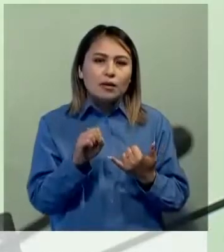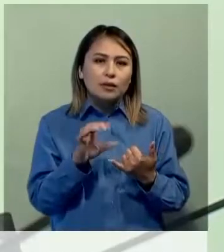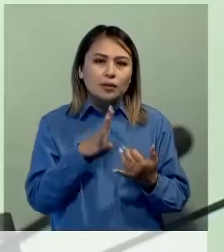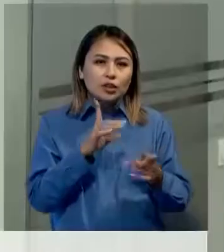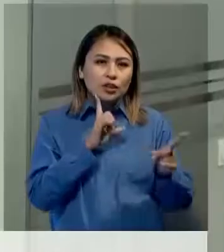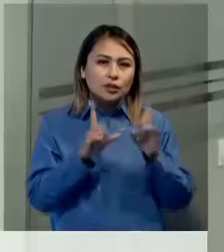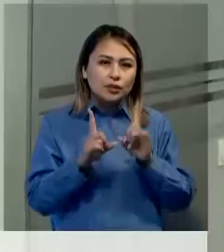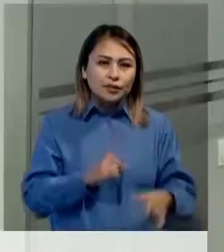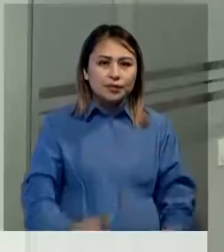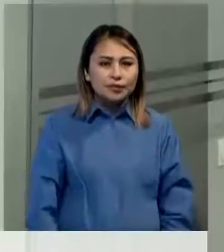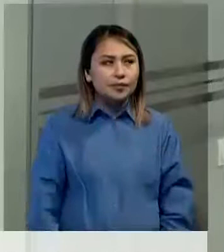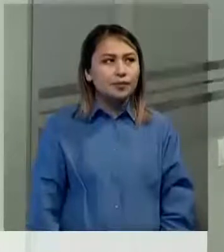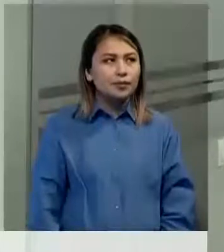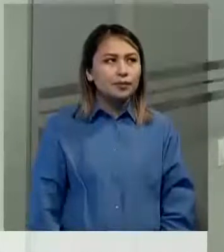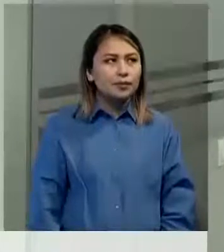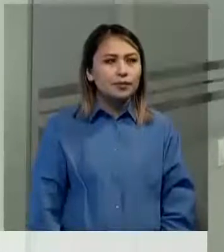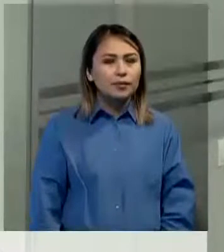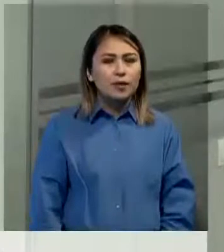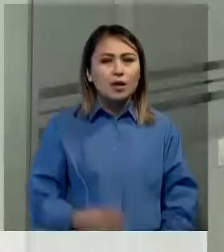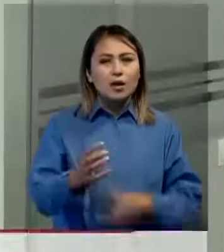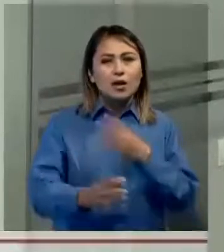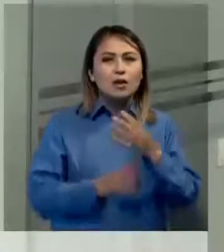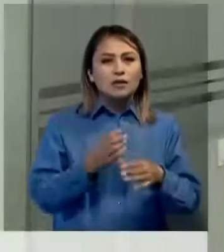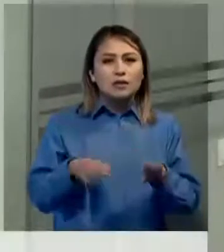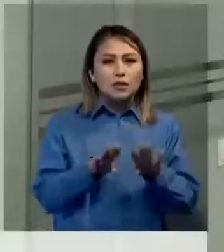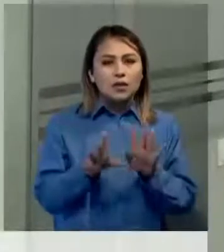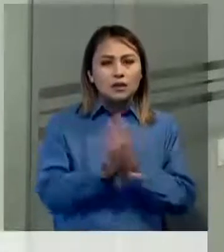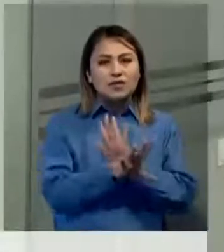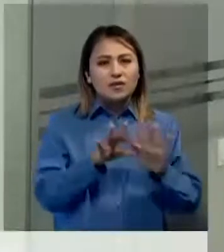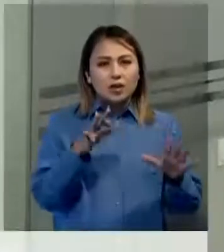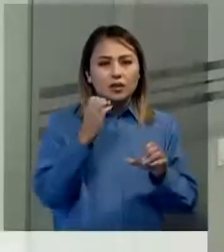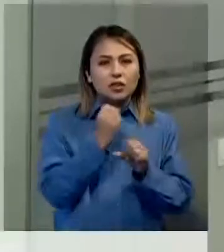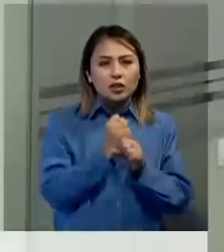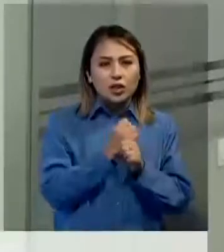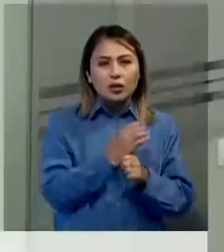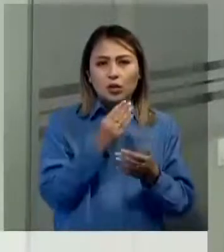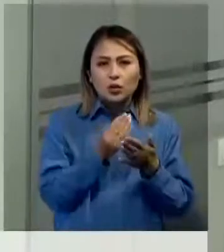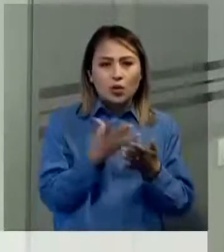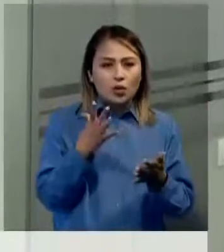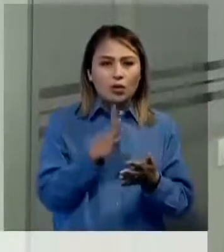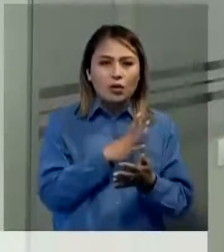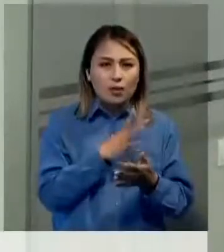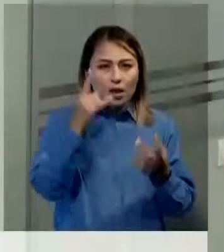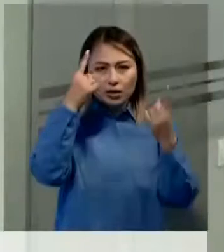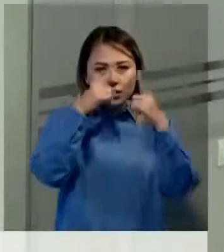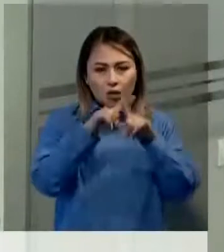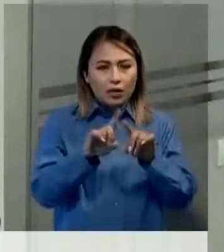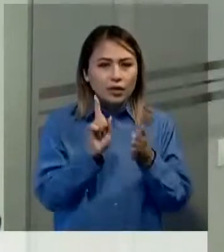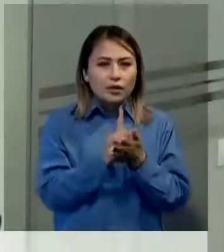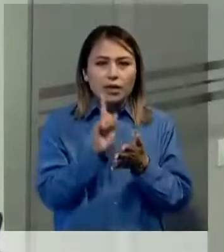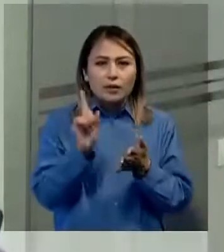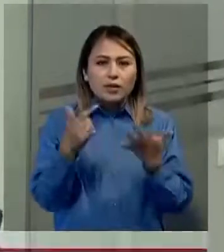өтті. Например, европейские страны. Халықаралық тәжірибені алсақ, оқыты қағидаттары аса қымбат технологияны қажет етпейді.